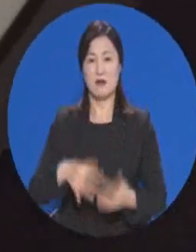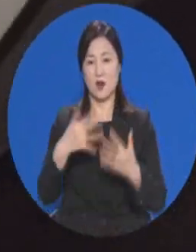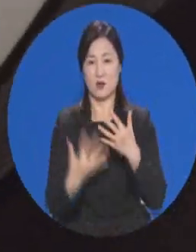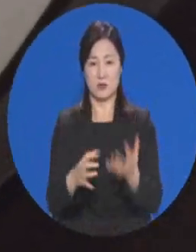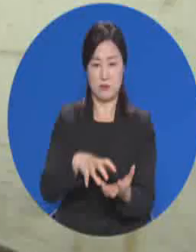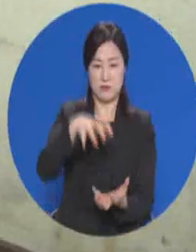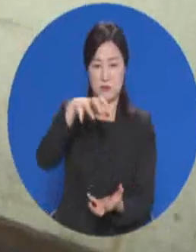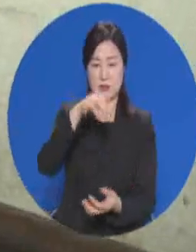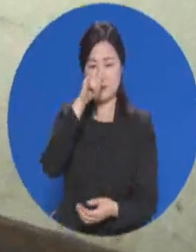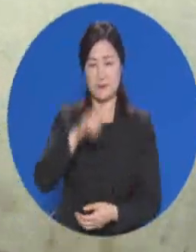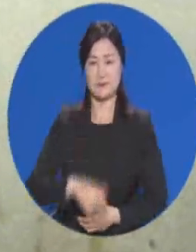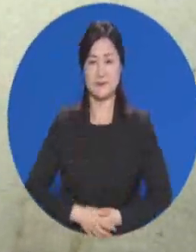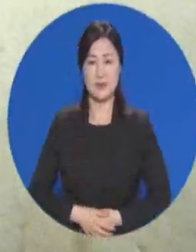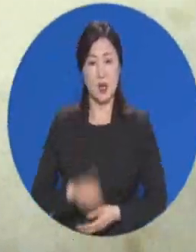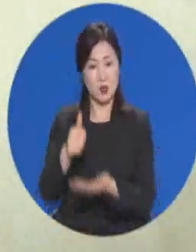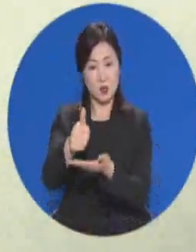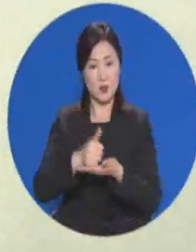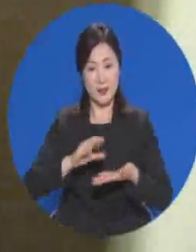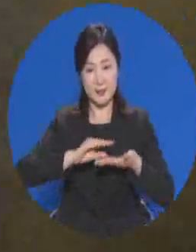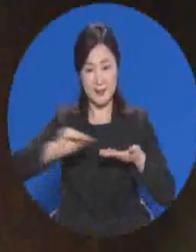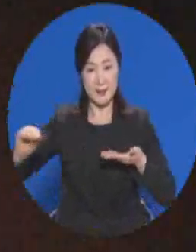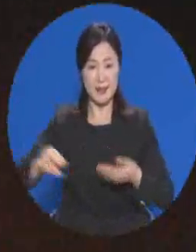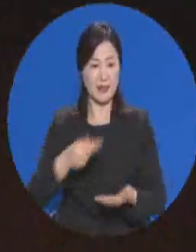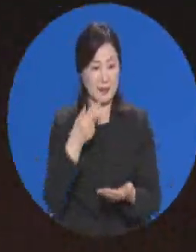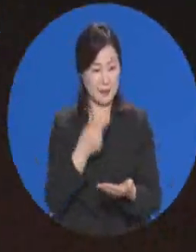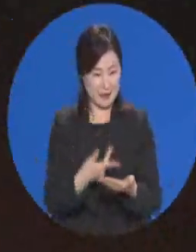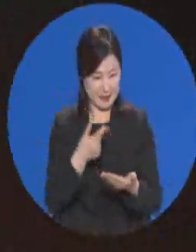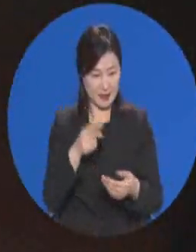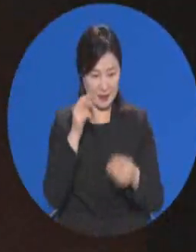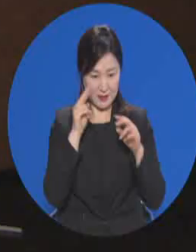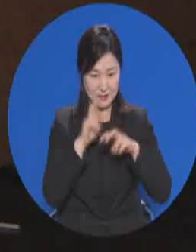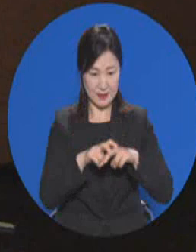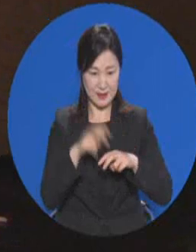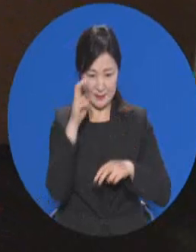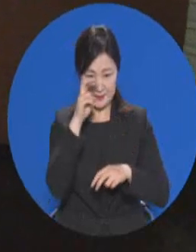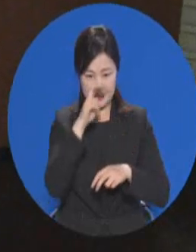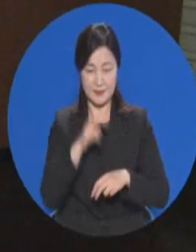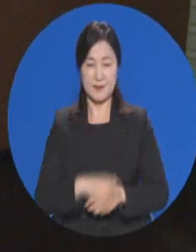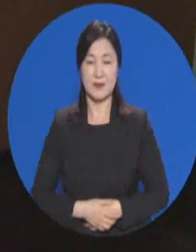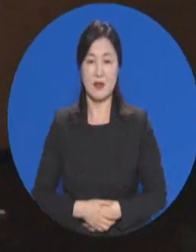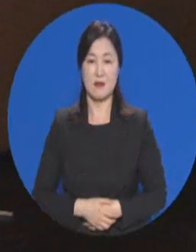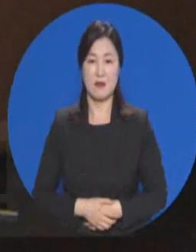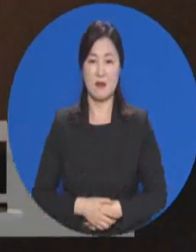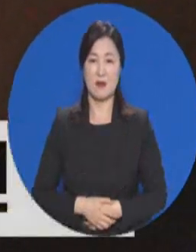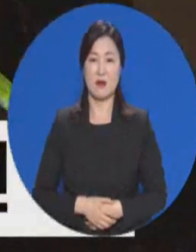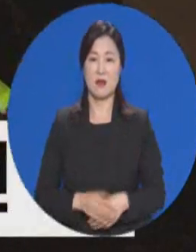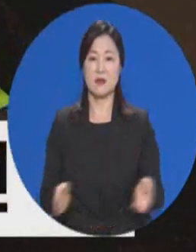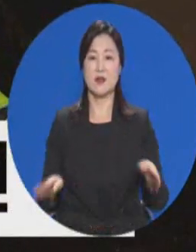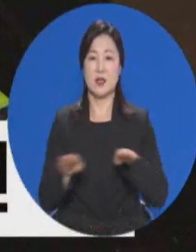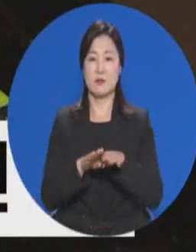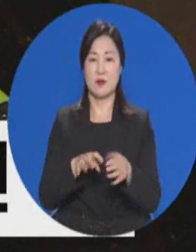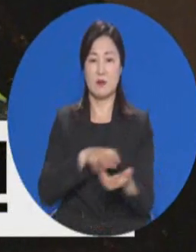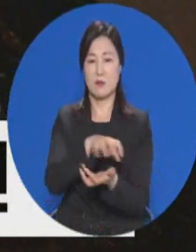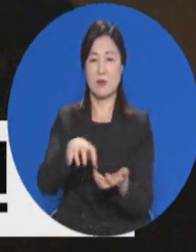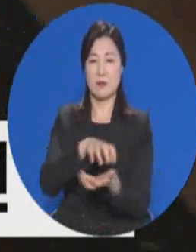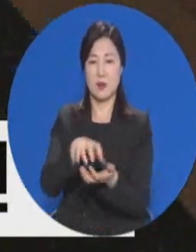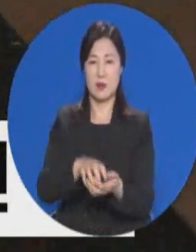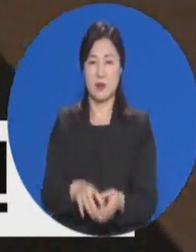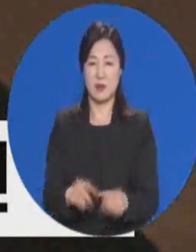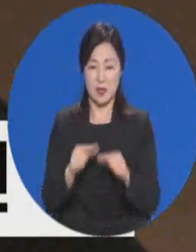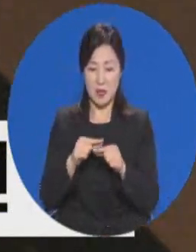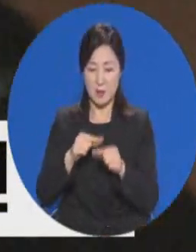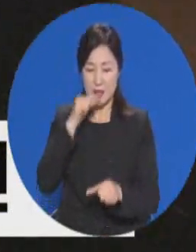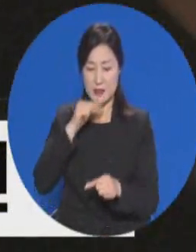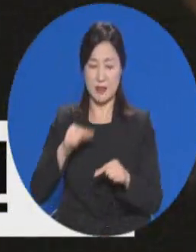수북합니다. 손님이 떠난 빈자리를 둘러봤습니다. 어지럽게 널린 테이블 위에 빨대처럼 기다랗게